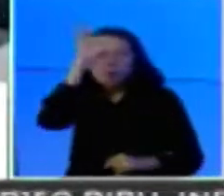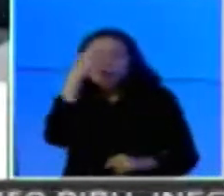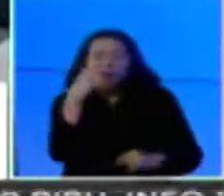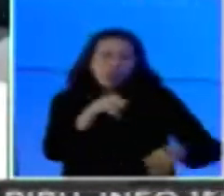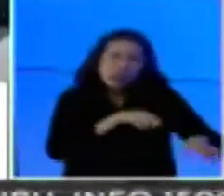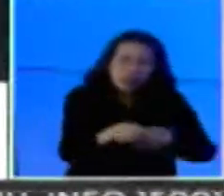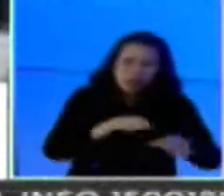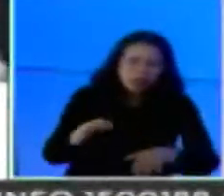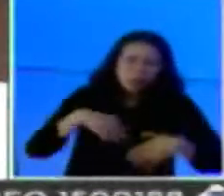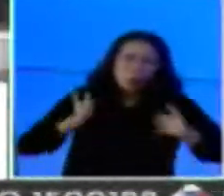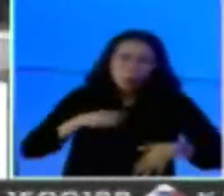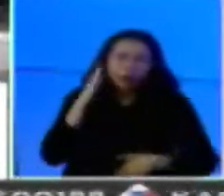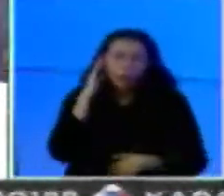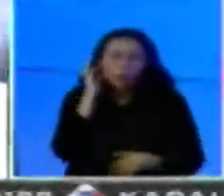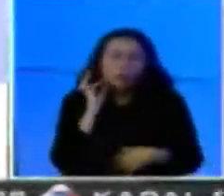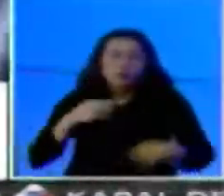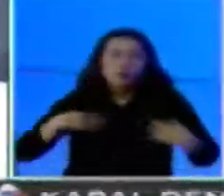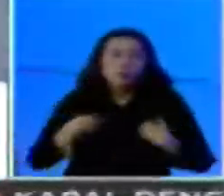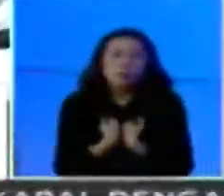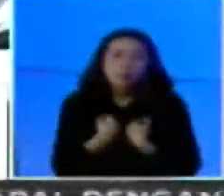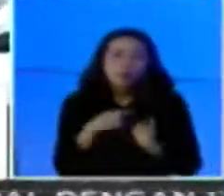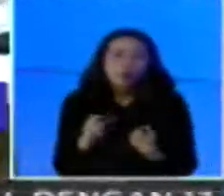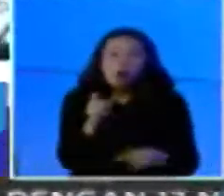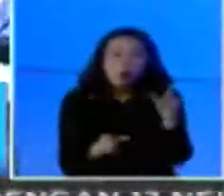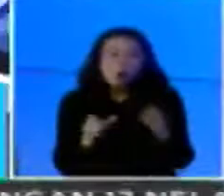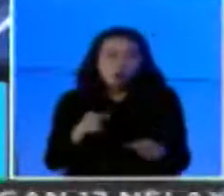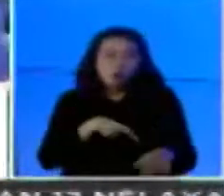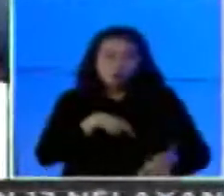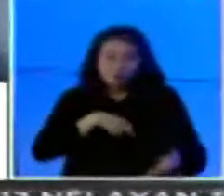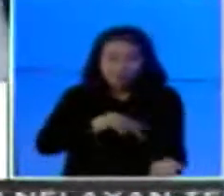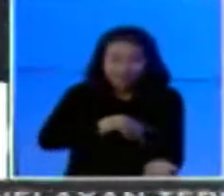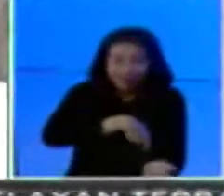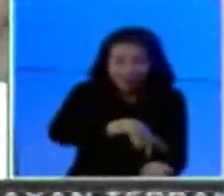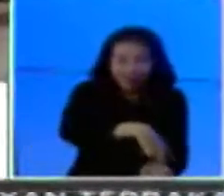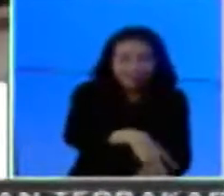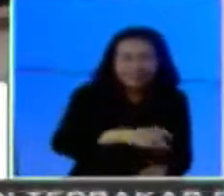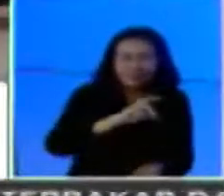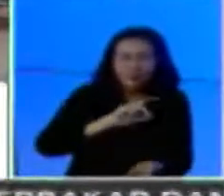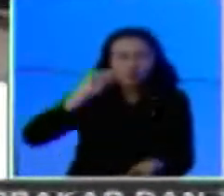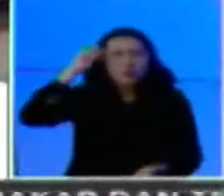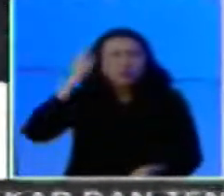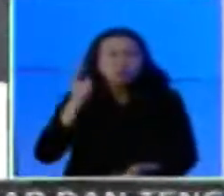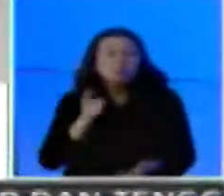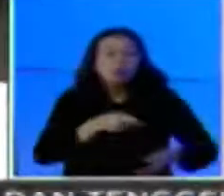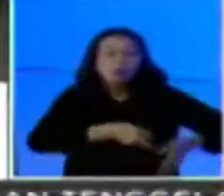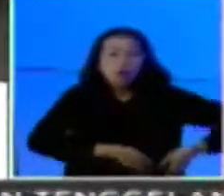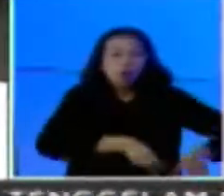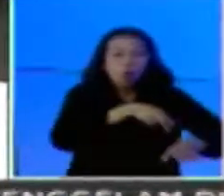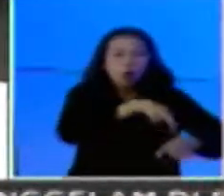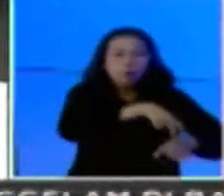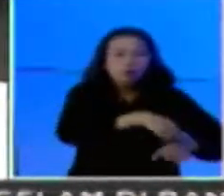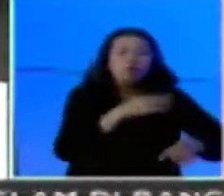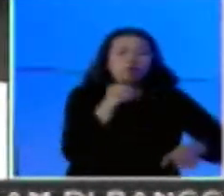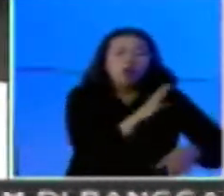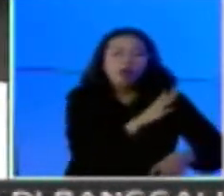kewalahan. Hal ini dikeluhkan para pejalan kaki yang kesulitan melintas karena banyaknya penumpang yang menunggu di trotoar.